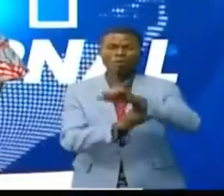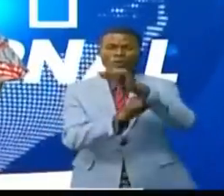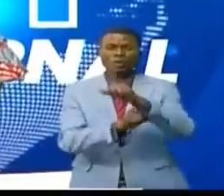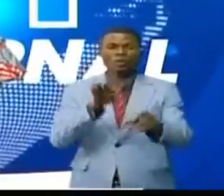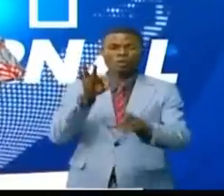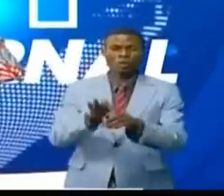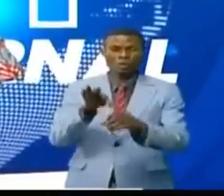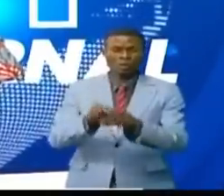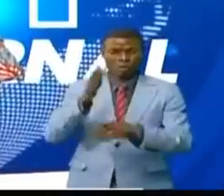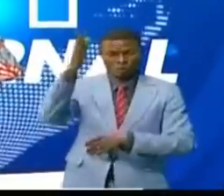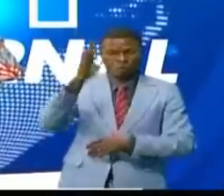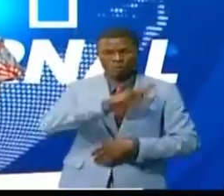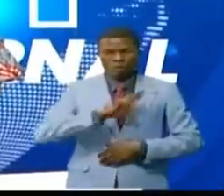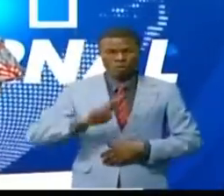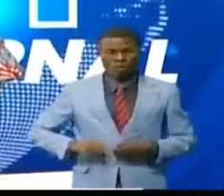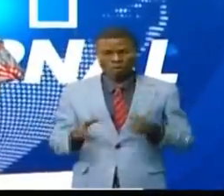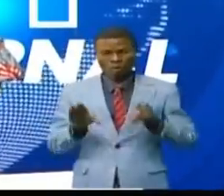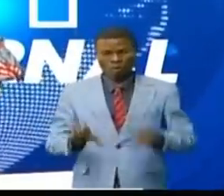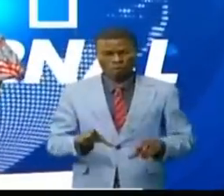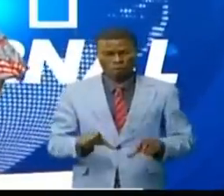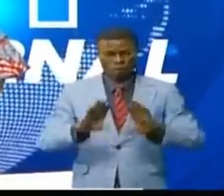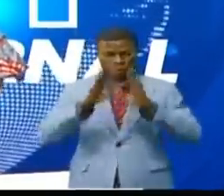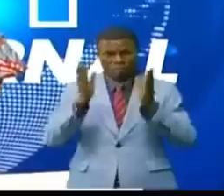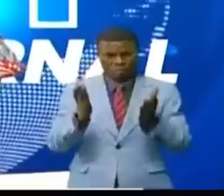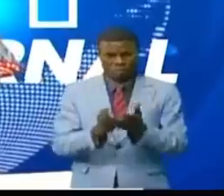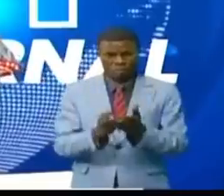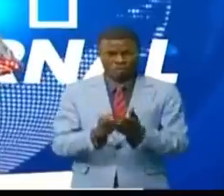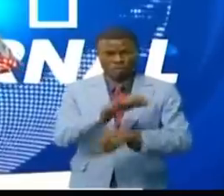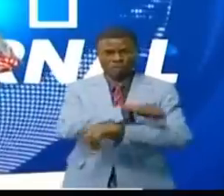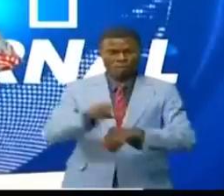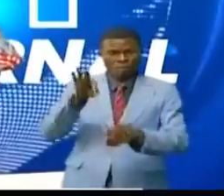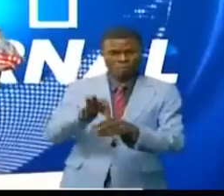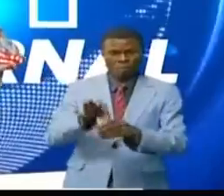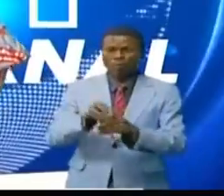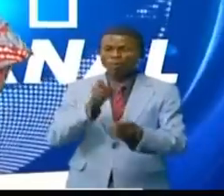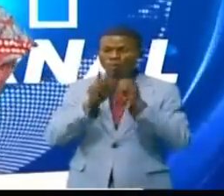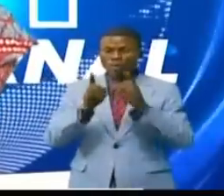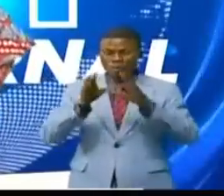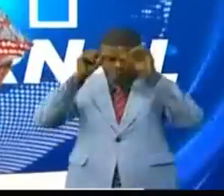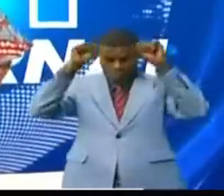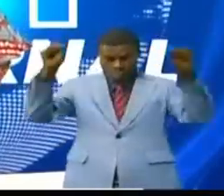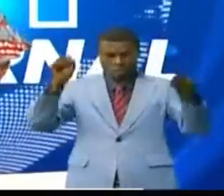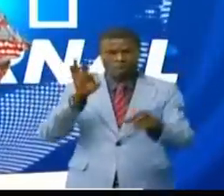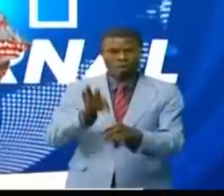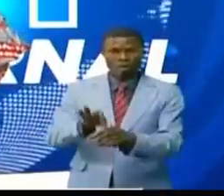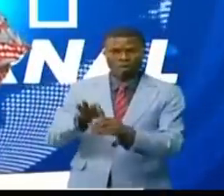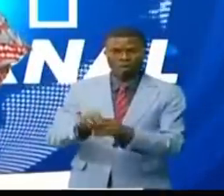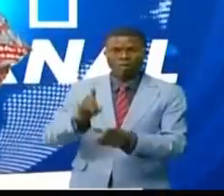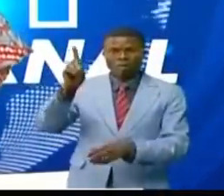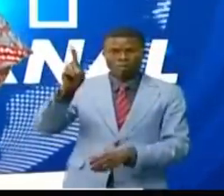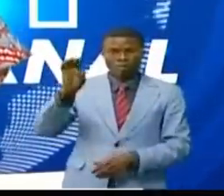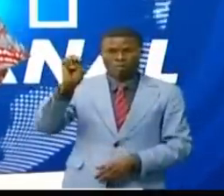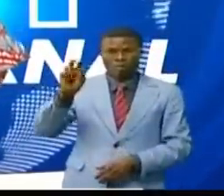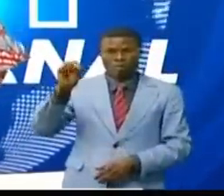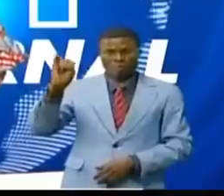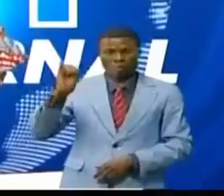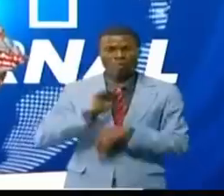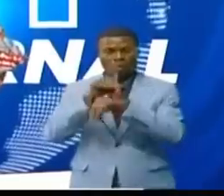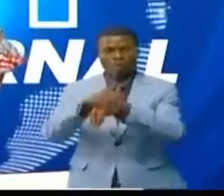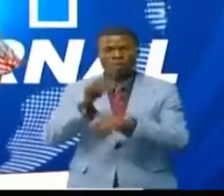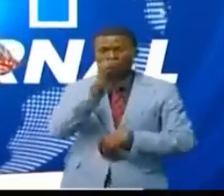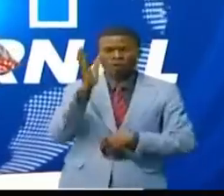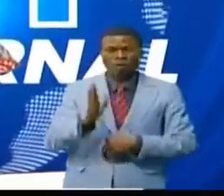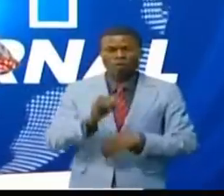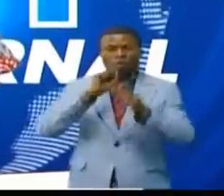en cours en République démocratique du Congo. Tous étaient à la CENI pour échanger avec le président Denis Kadima sur leur implication dans